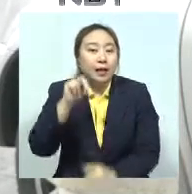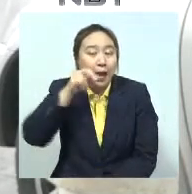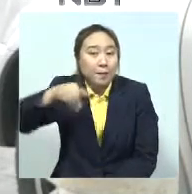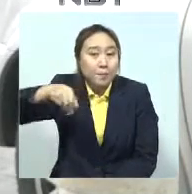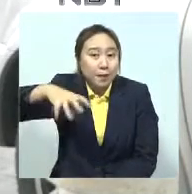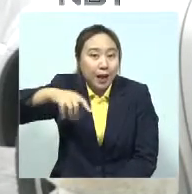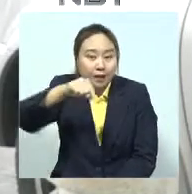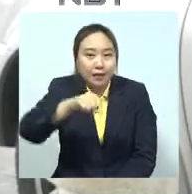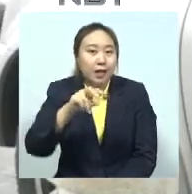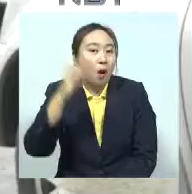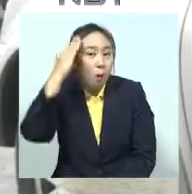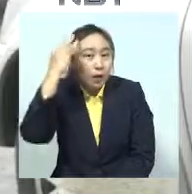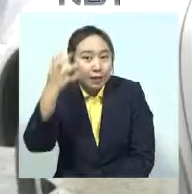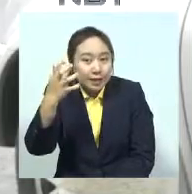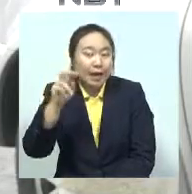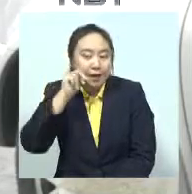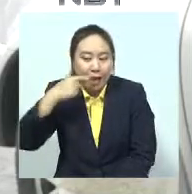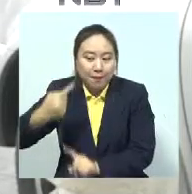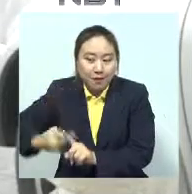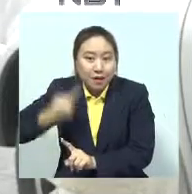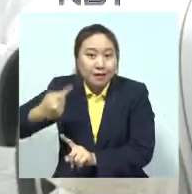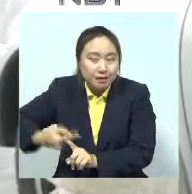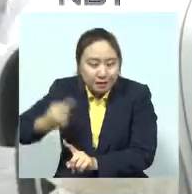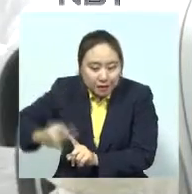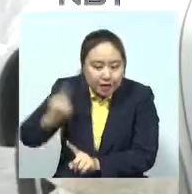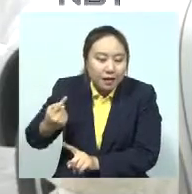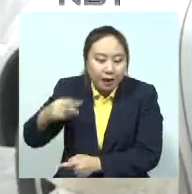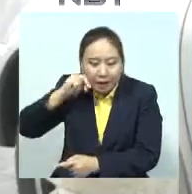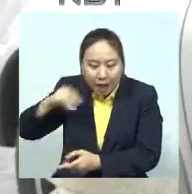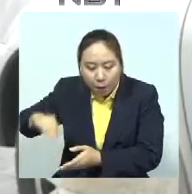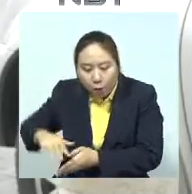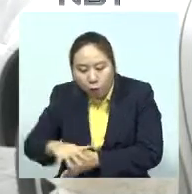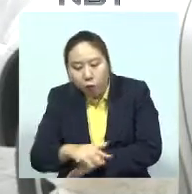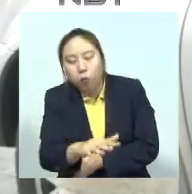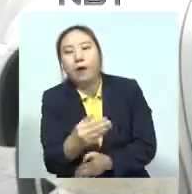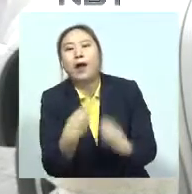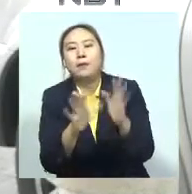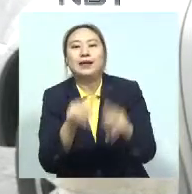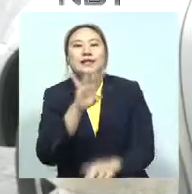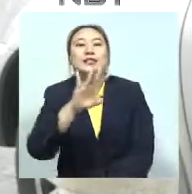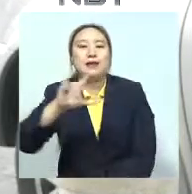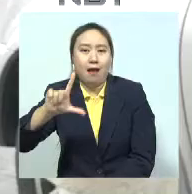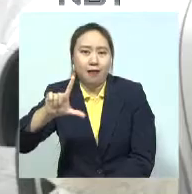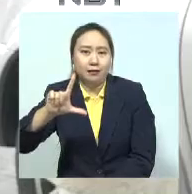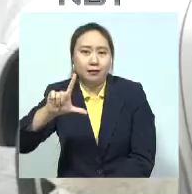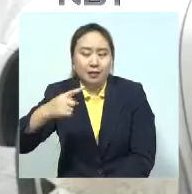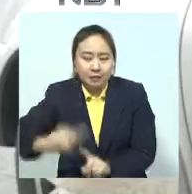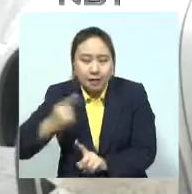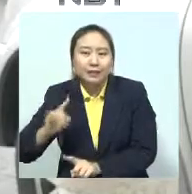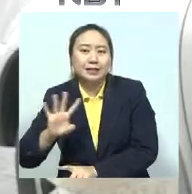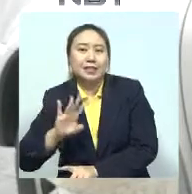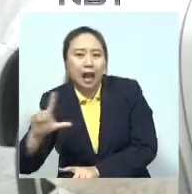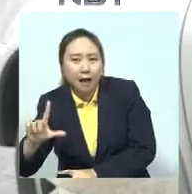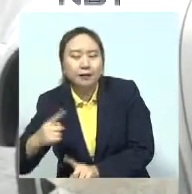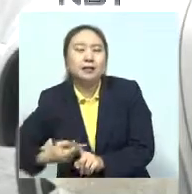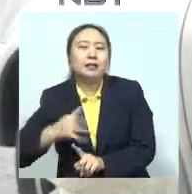ณหัวหินเนี่ยเราส่งน้ำให้ทุกเดือนเดือนละแค่4ล้านนะครับ4ล้านลูกบาศก์เมตรนะครับอีก